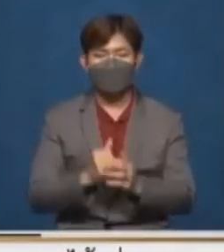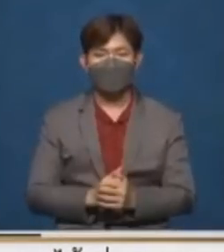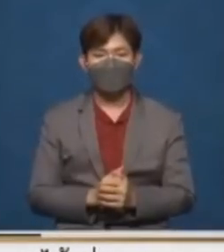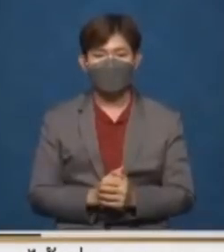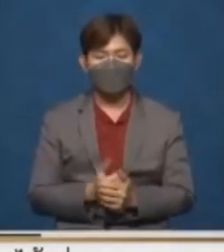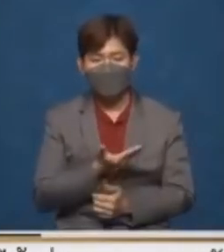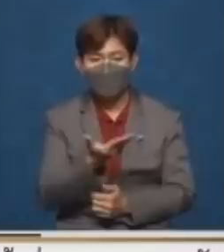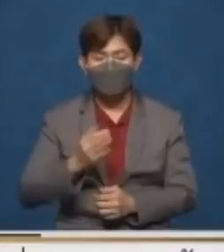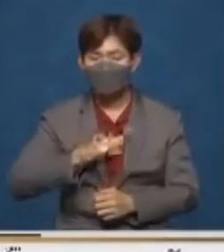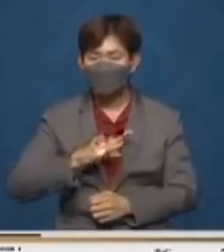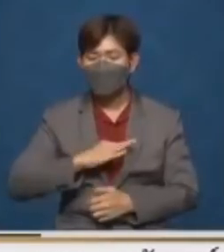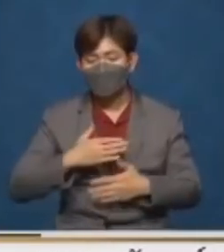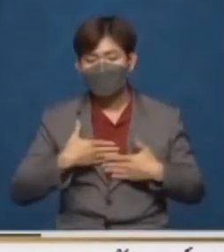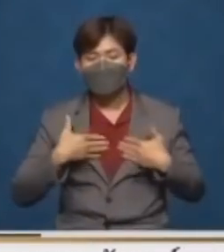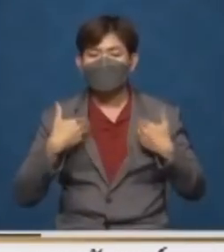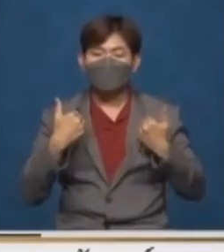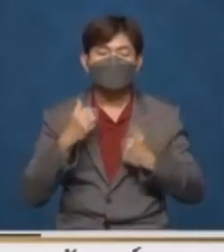ออกไป telescope